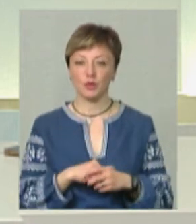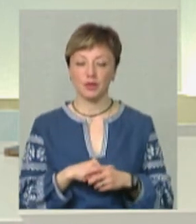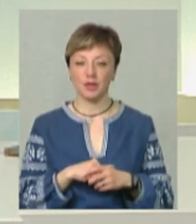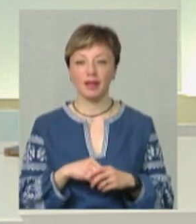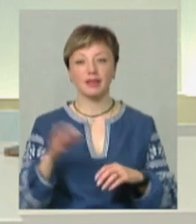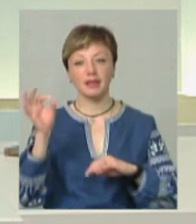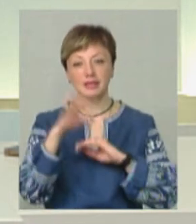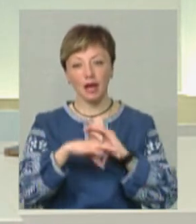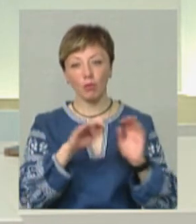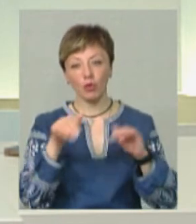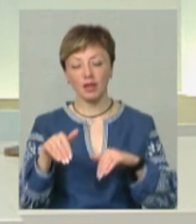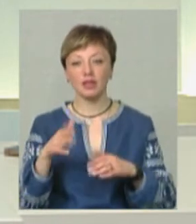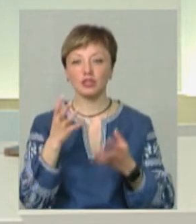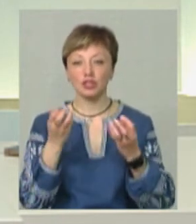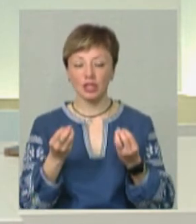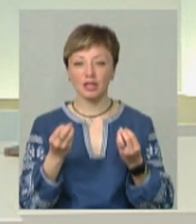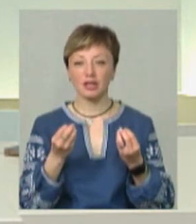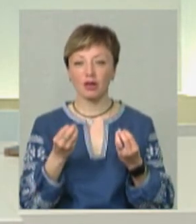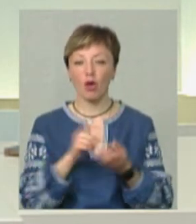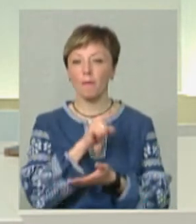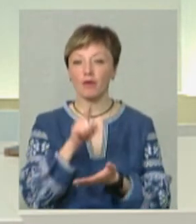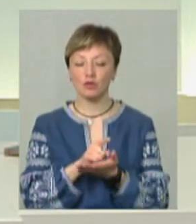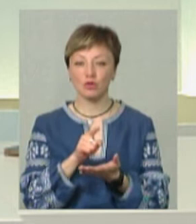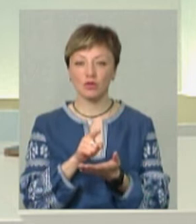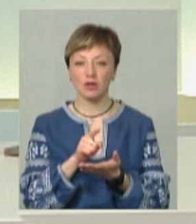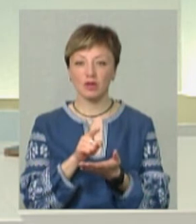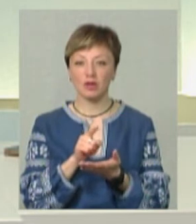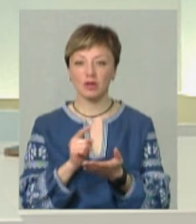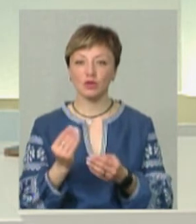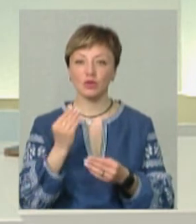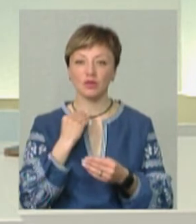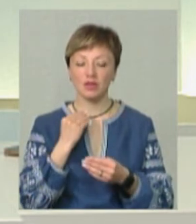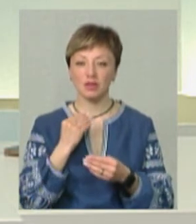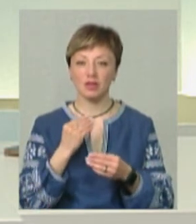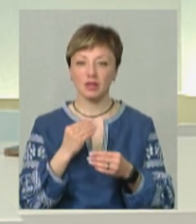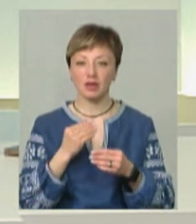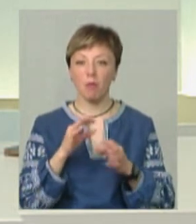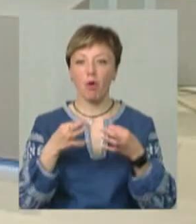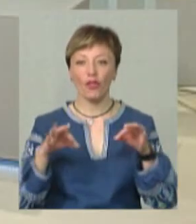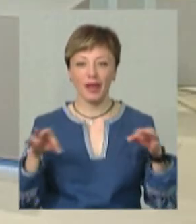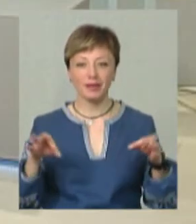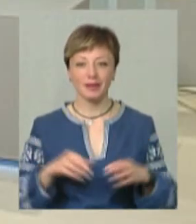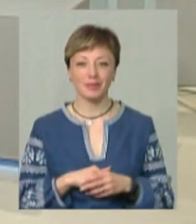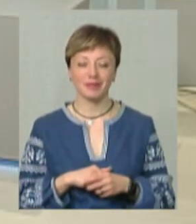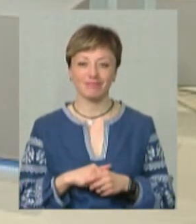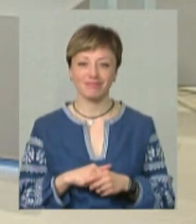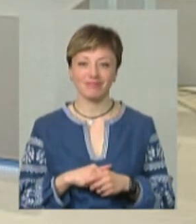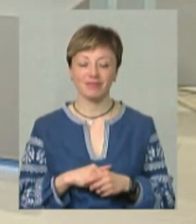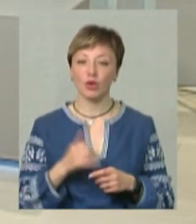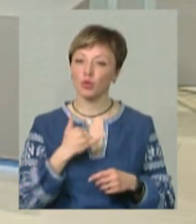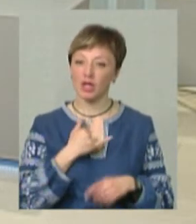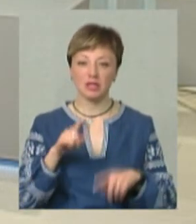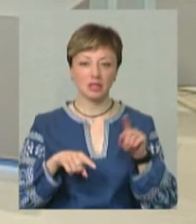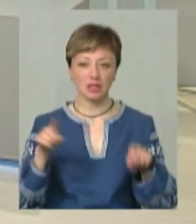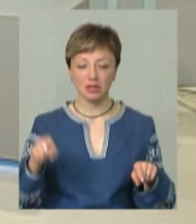На Західному і Буковинському Поділлі їх ще обов'язково оздоблювали дукачами, монетами. В нас рідше,